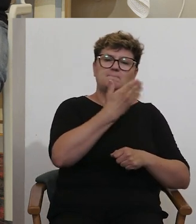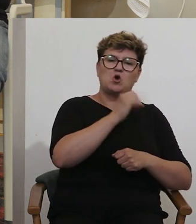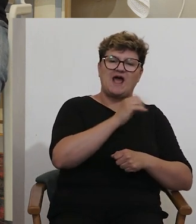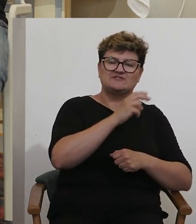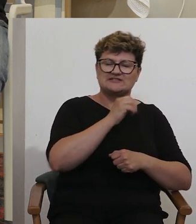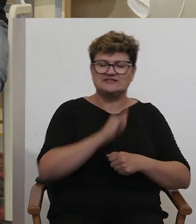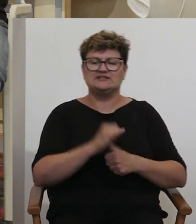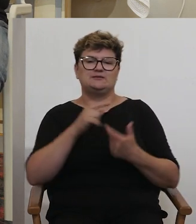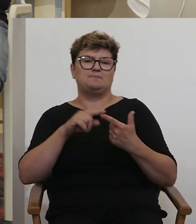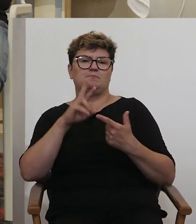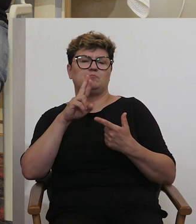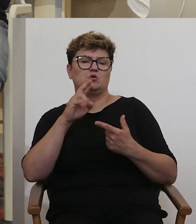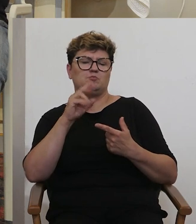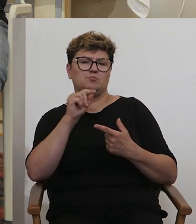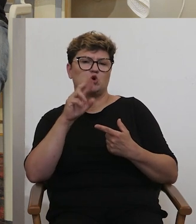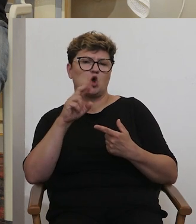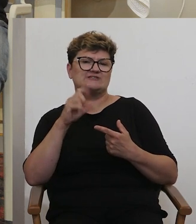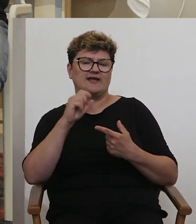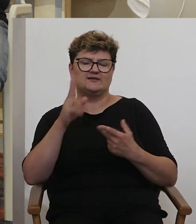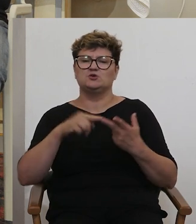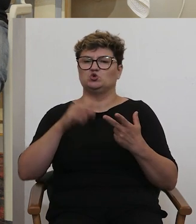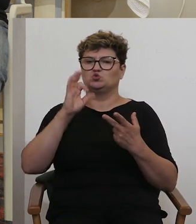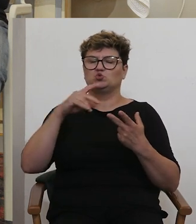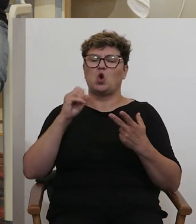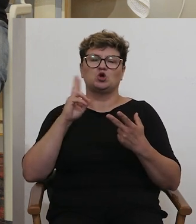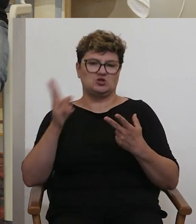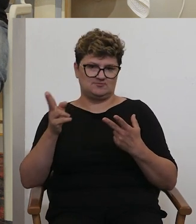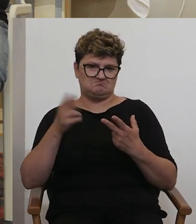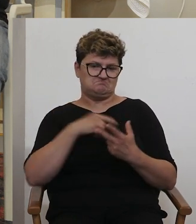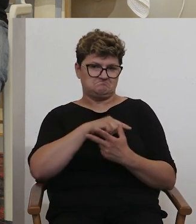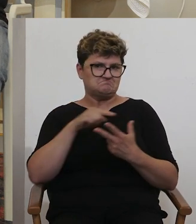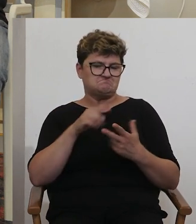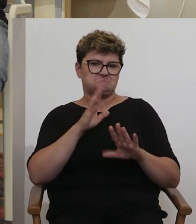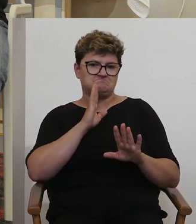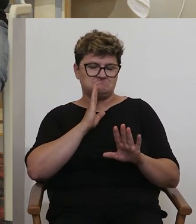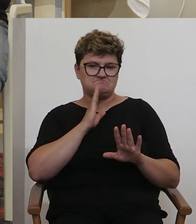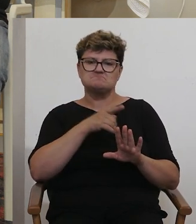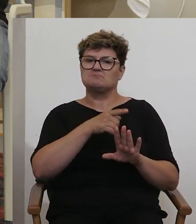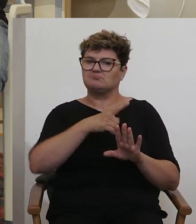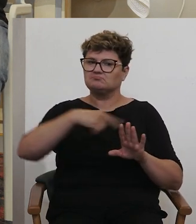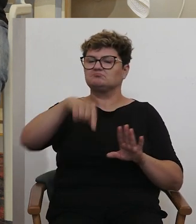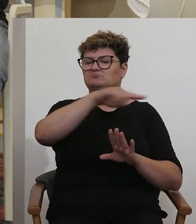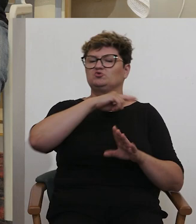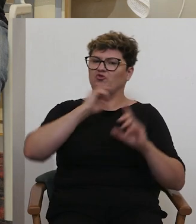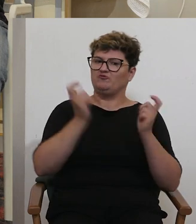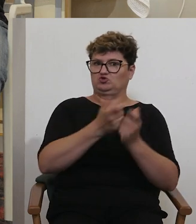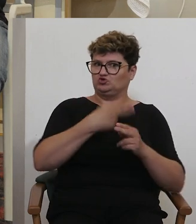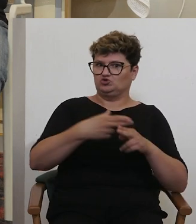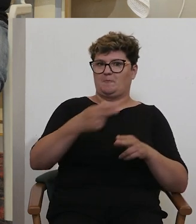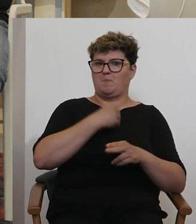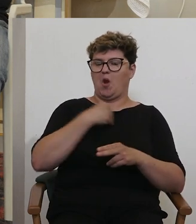Procek i Sudok. Tak, Sudok. To wszystko byli